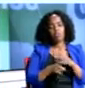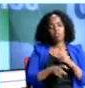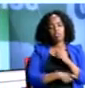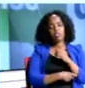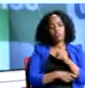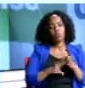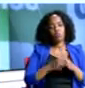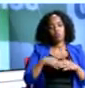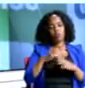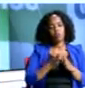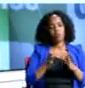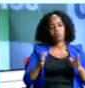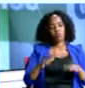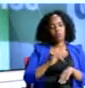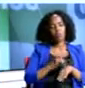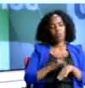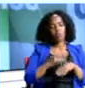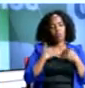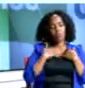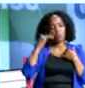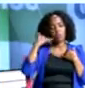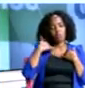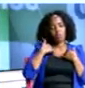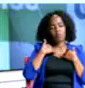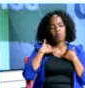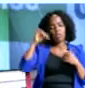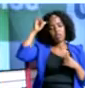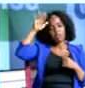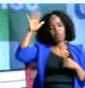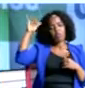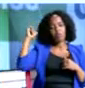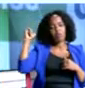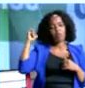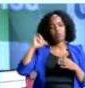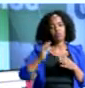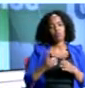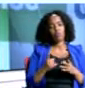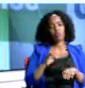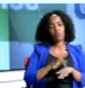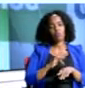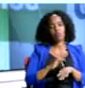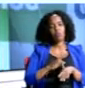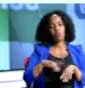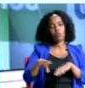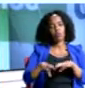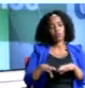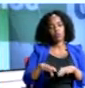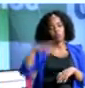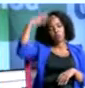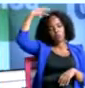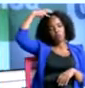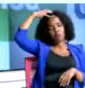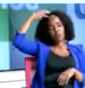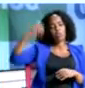gochu namo temelletu kenaqabenmo akenemo tebrawojin werintutugne gochun berbaisade motuman hager